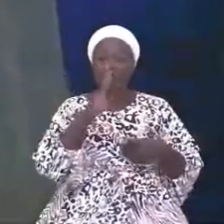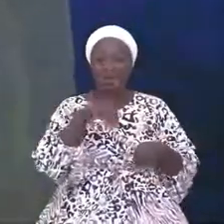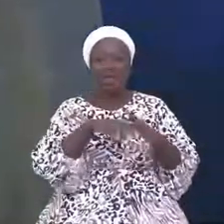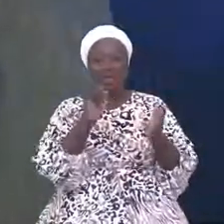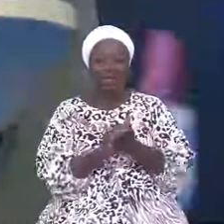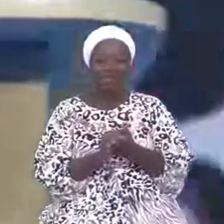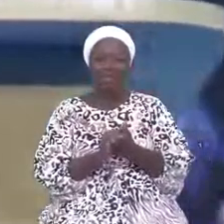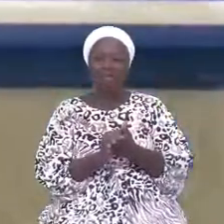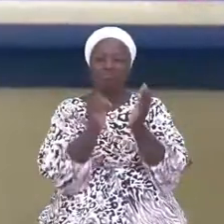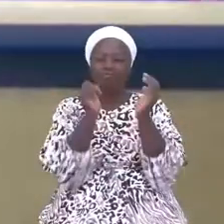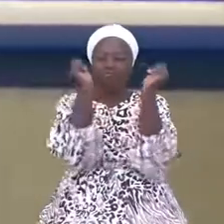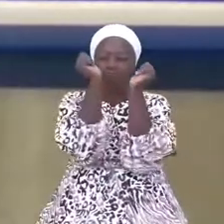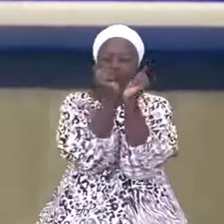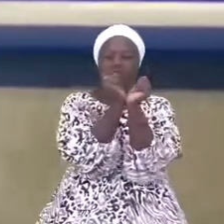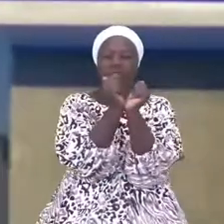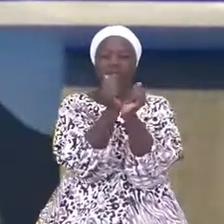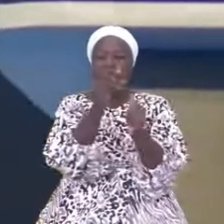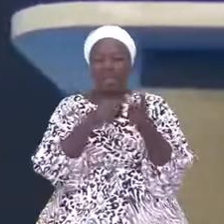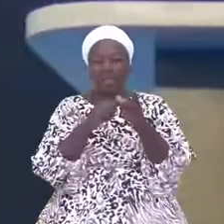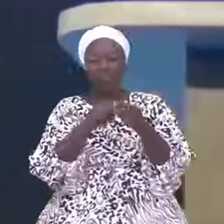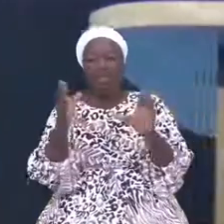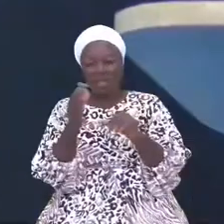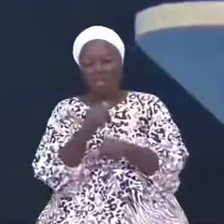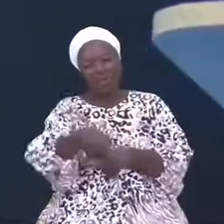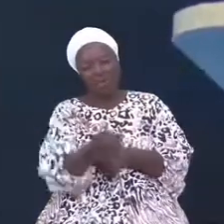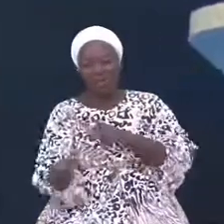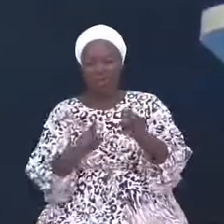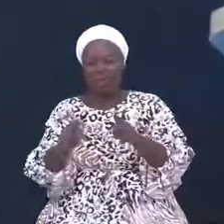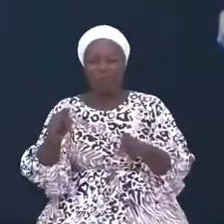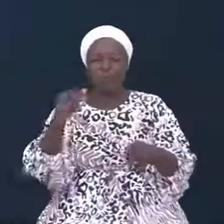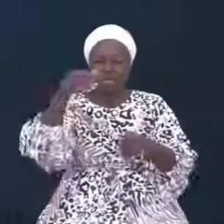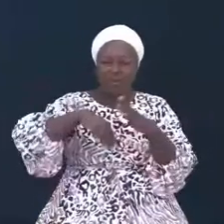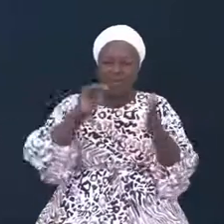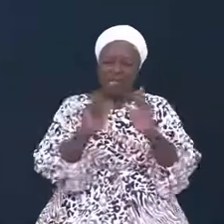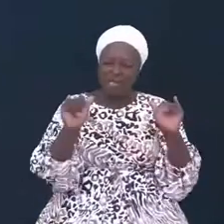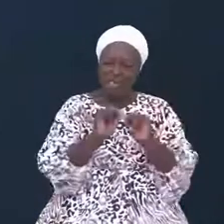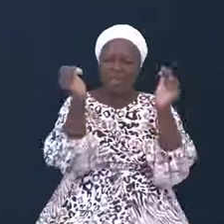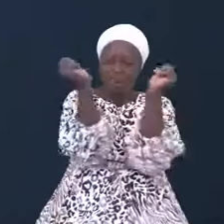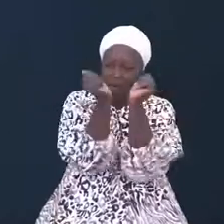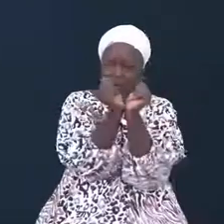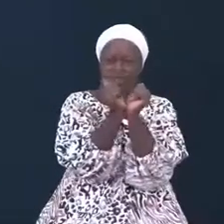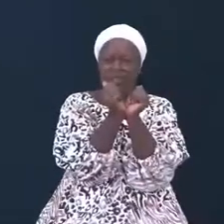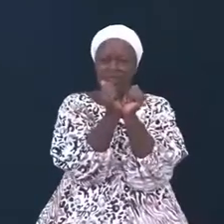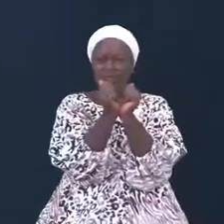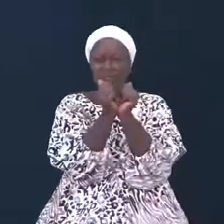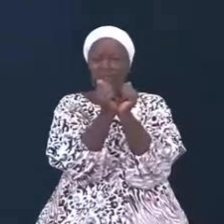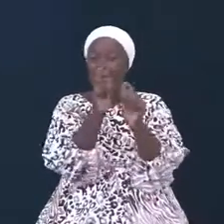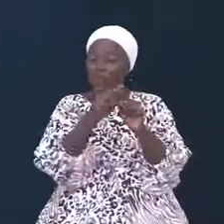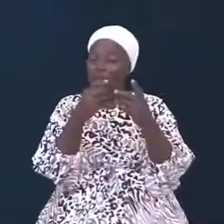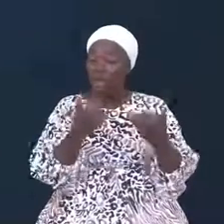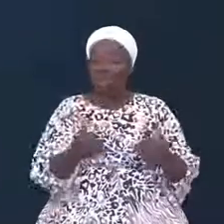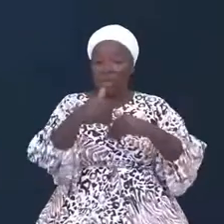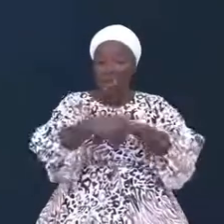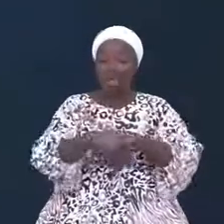t'affranchir. Tu étais dans ce marché d'esclavage et tu